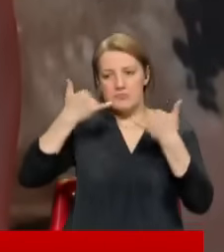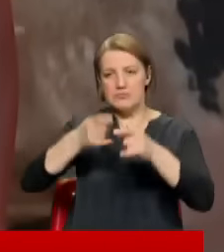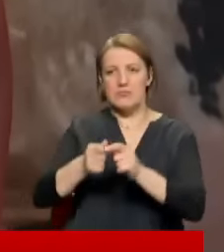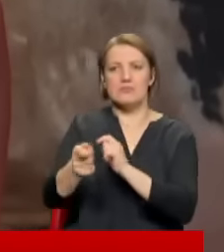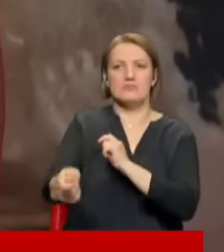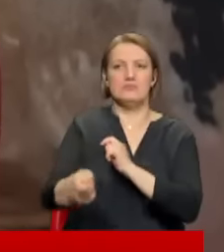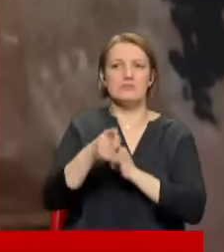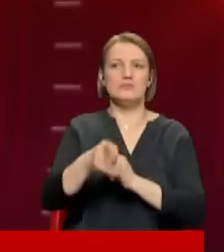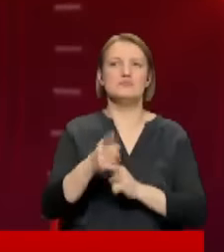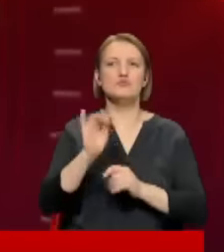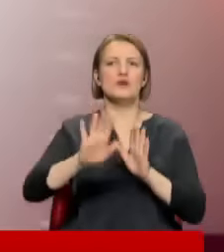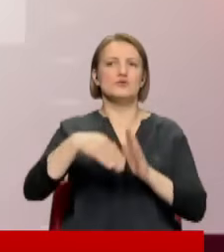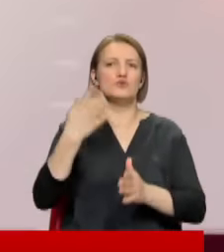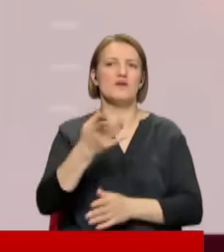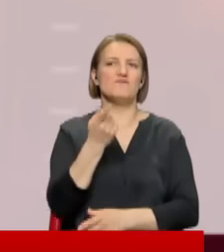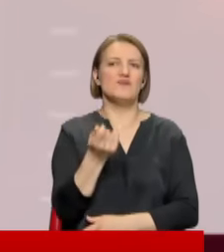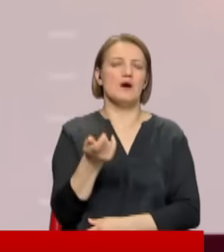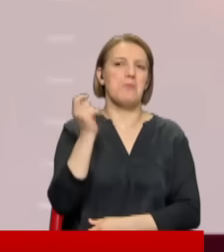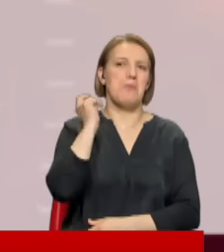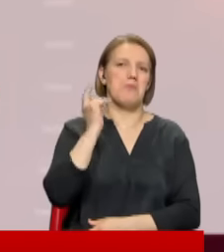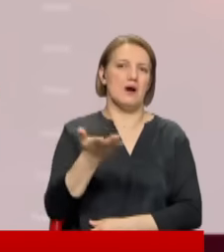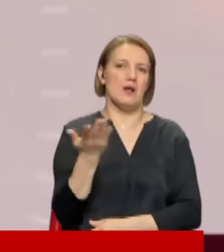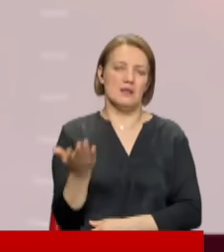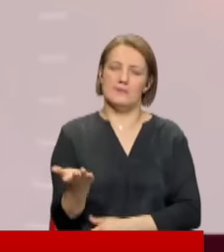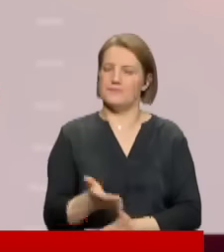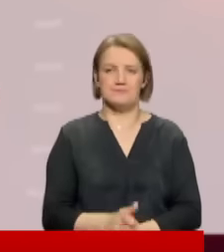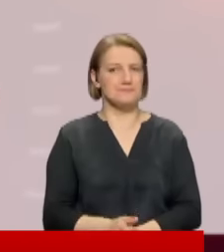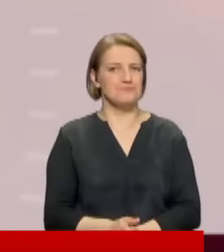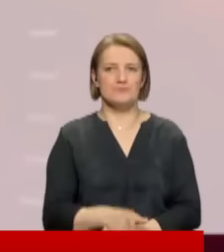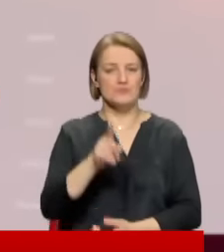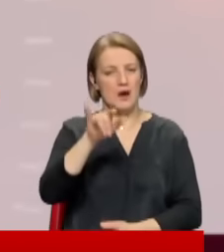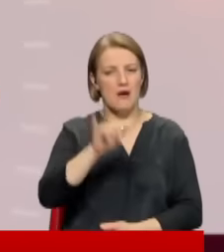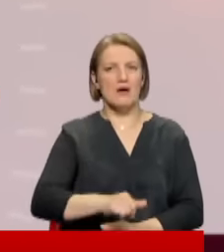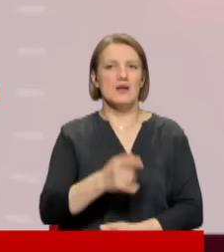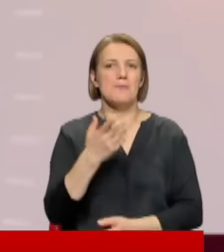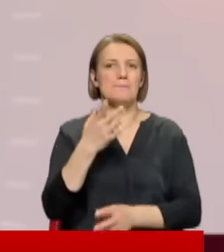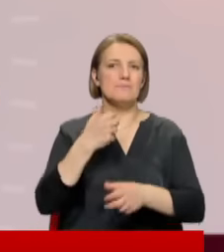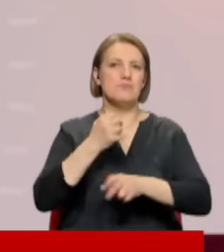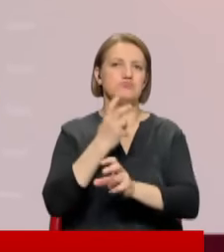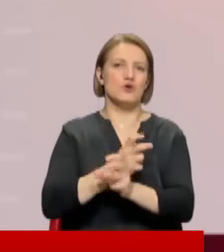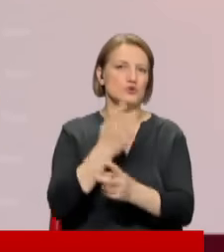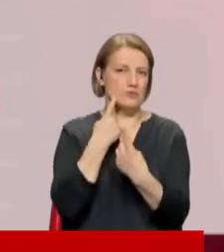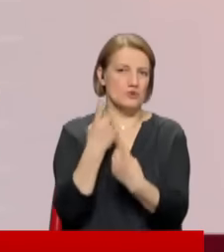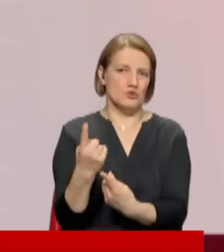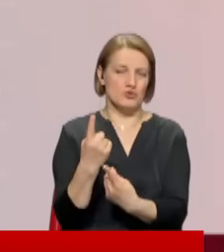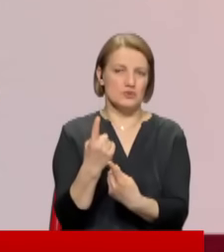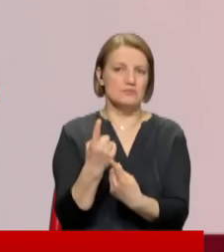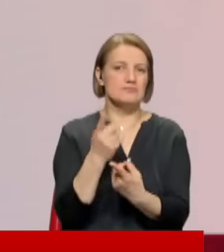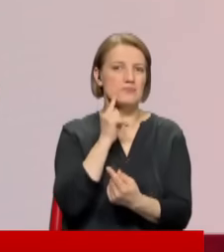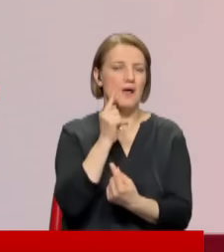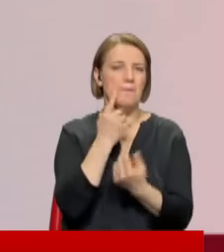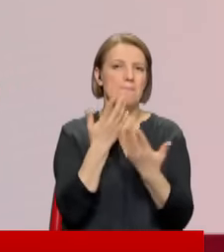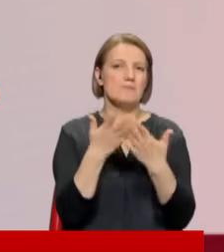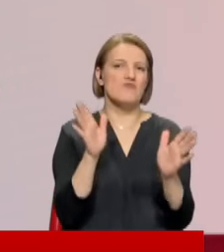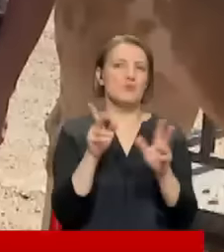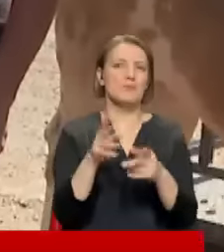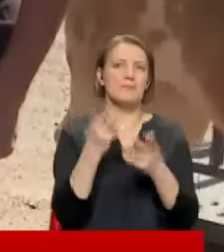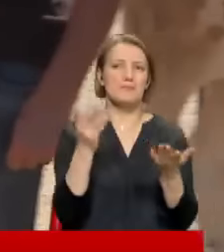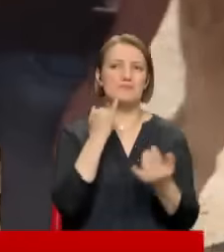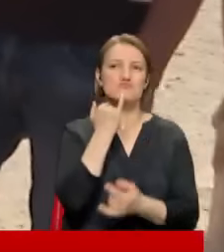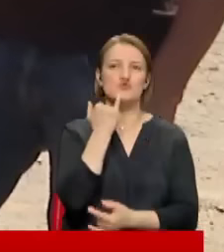saatten sonra hiç kurban kesemezler. Fiyatlar uçuk ya. Adamlar da haklı, bak pazar bomboş, görüyorsunuz pazarını. Adamlar perişan olmuşlar burada,